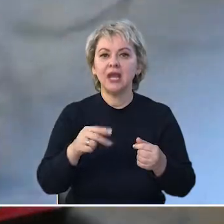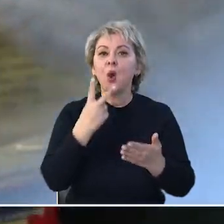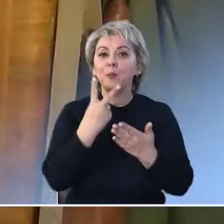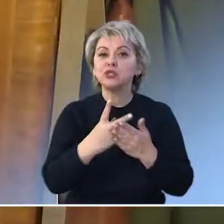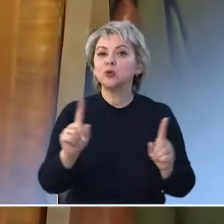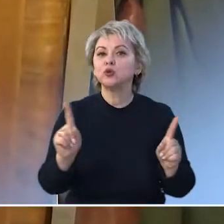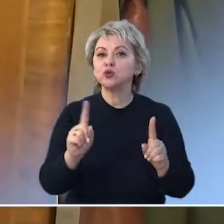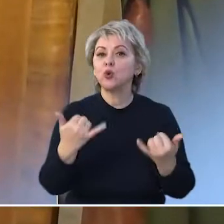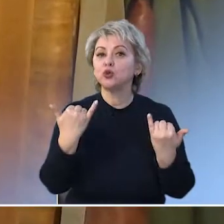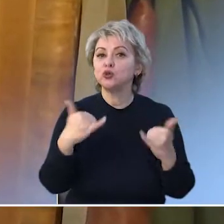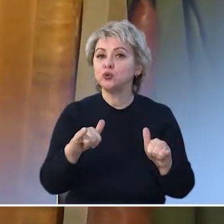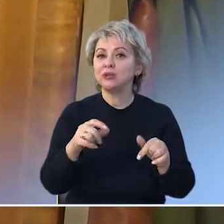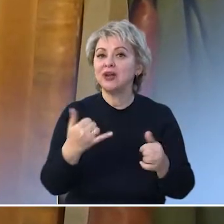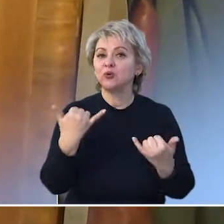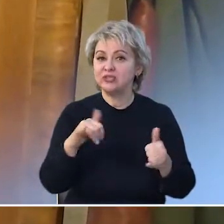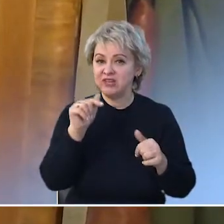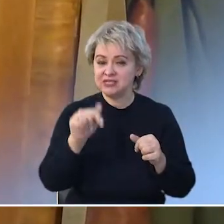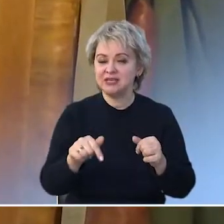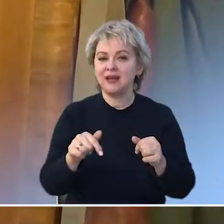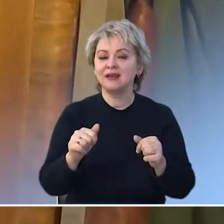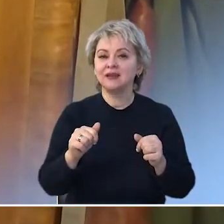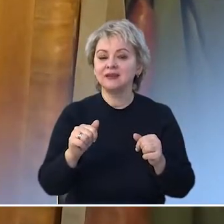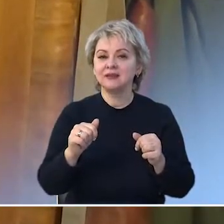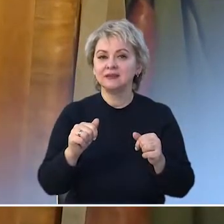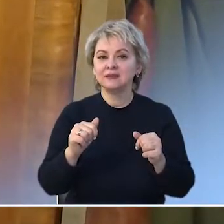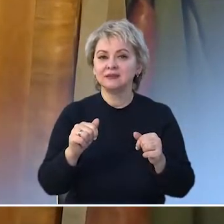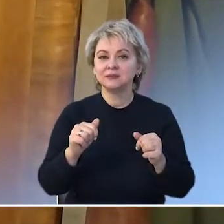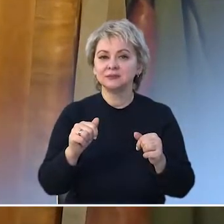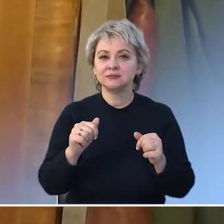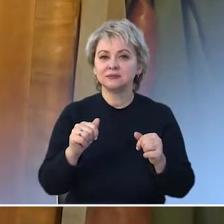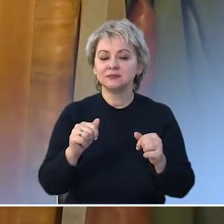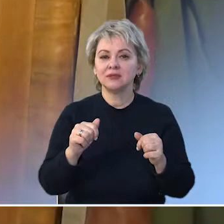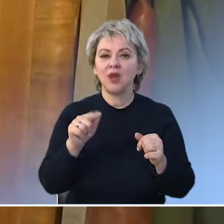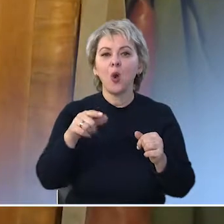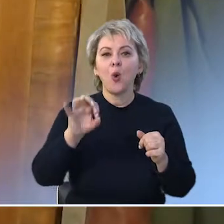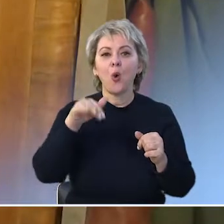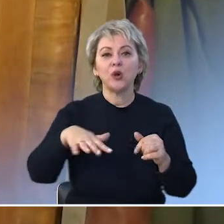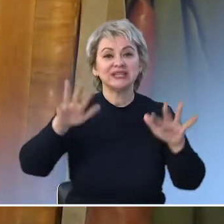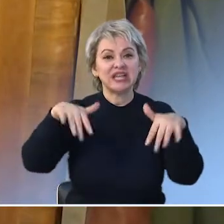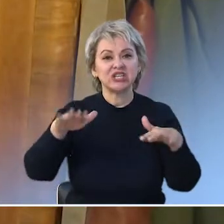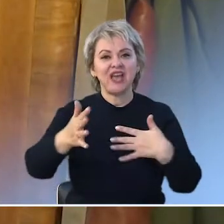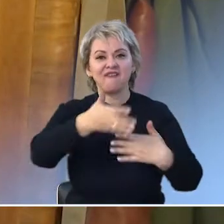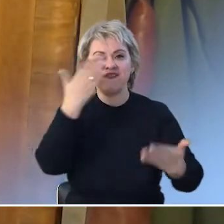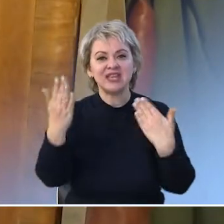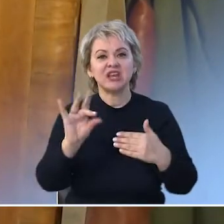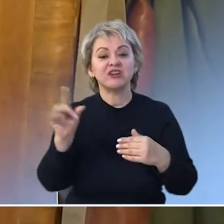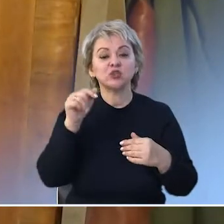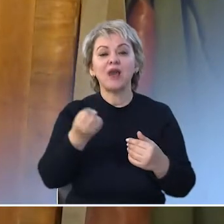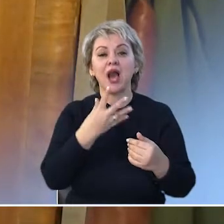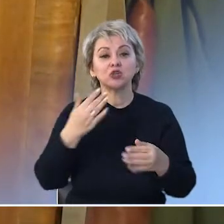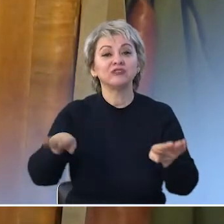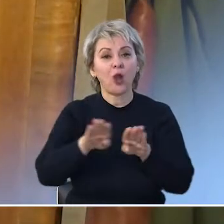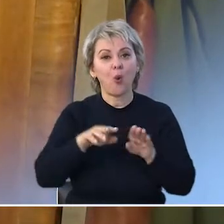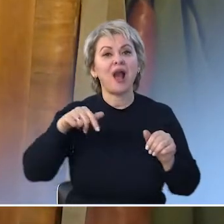Ну, посмотри, что за чудо, чудное, диво, дивное. О! Вот от дождя и ветра сейчас в Ростове хорошо в таком